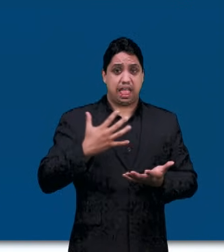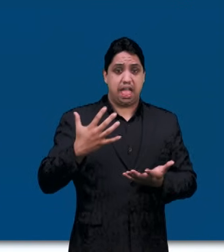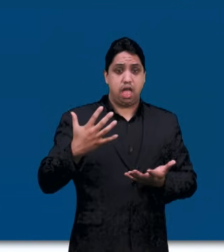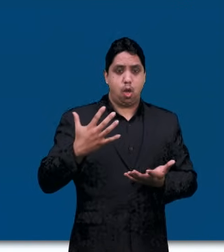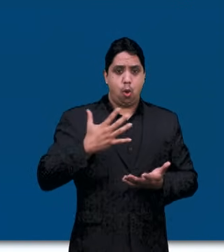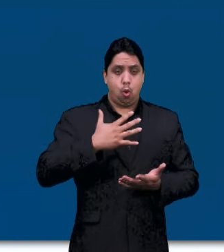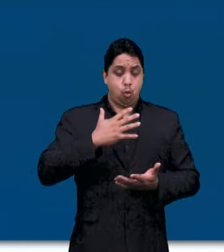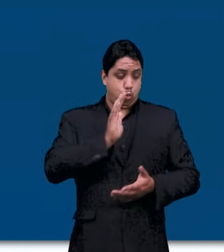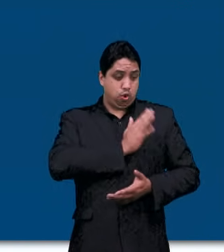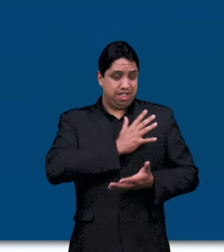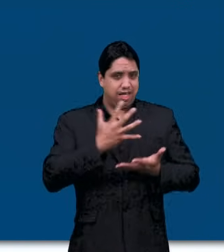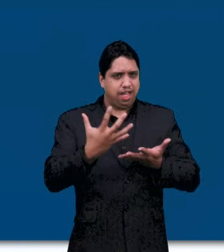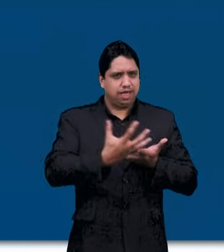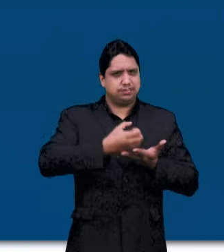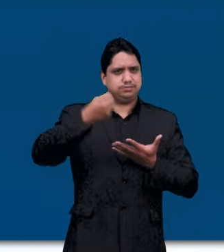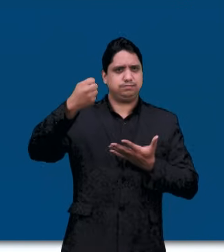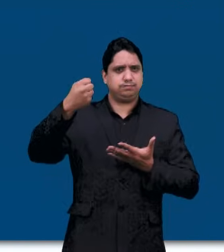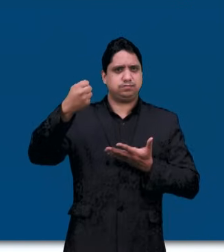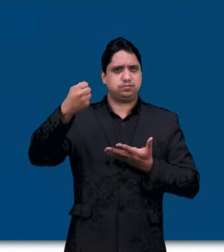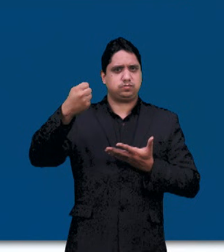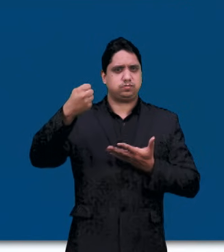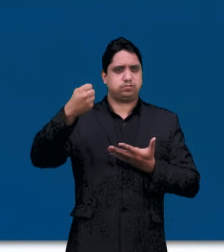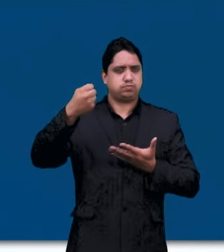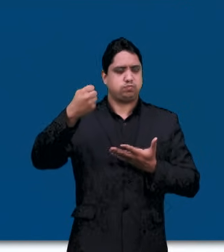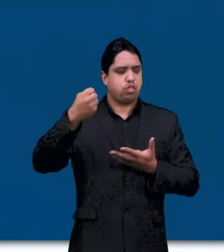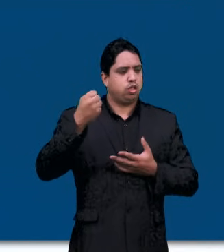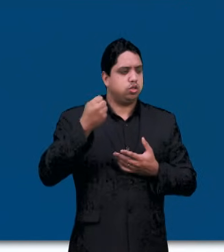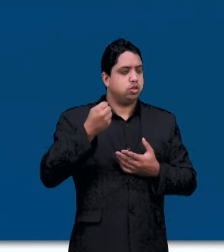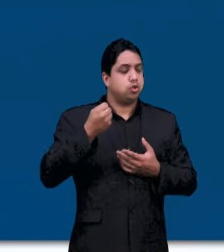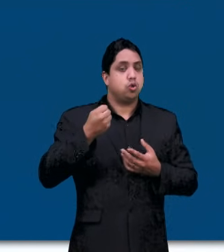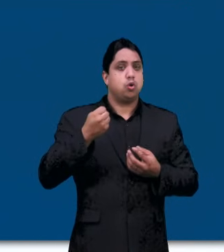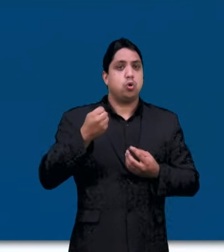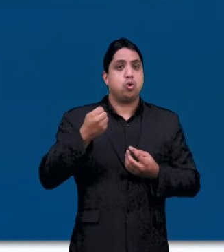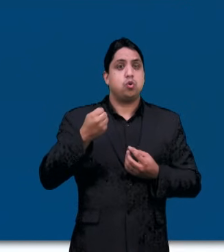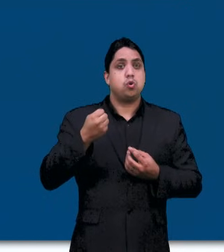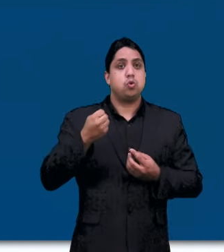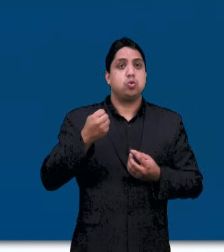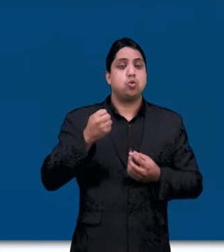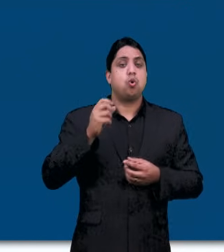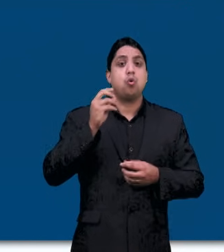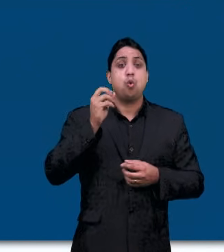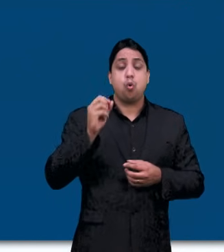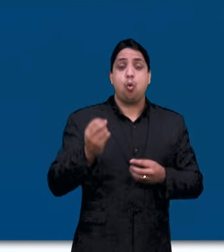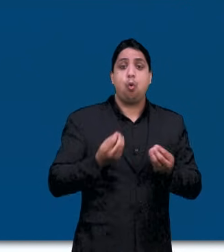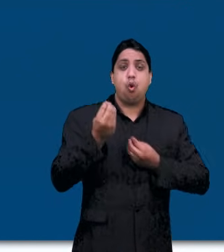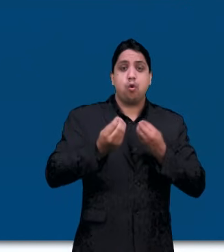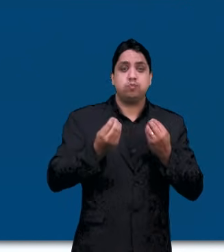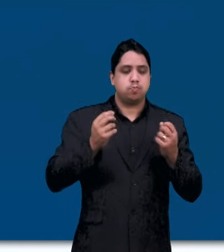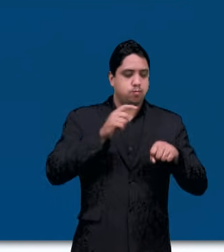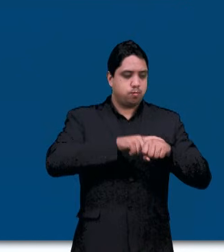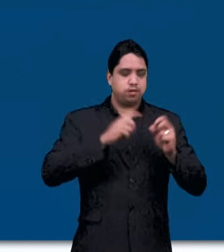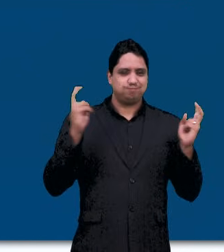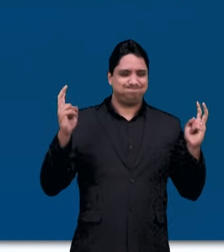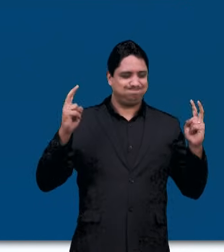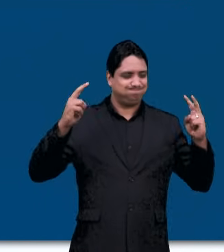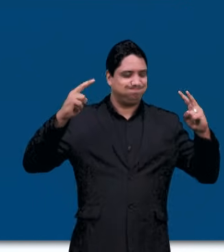Et tu m'as enlevé le cœur avec un seul de tes regards,